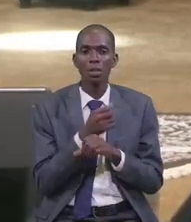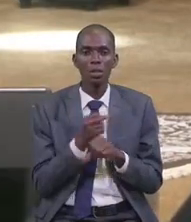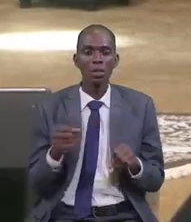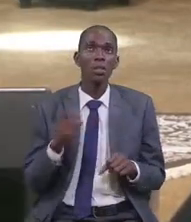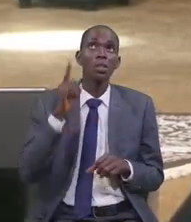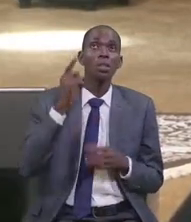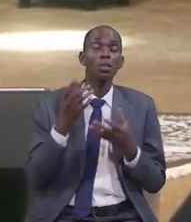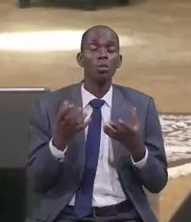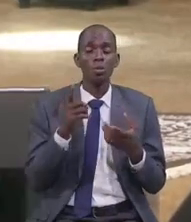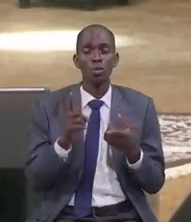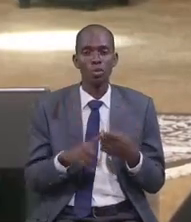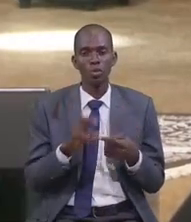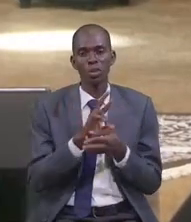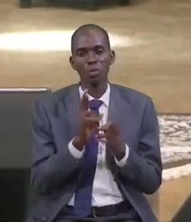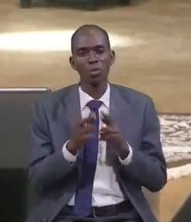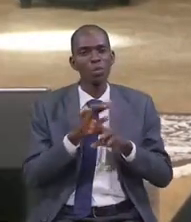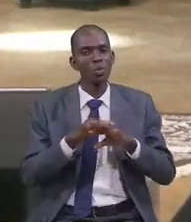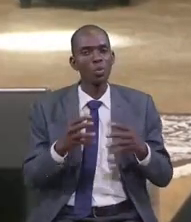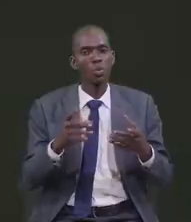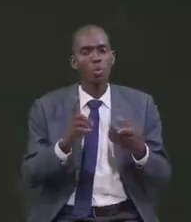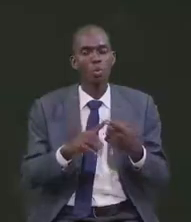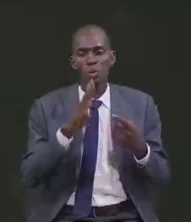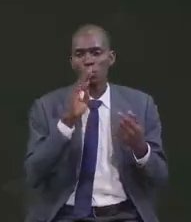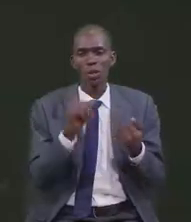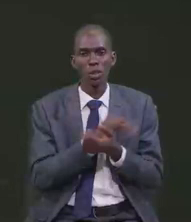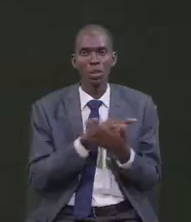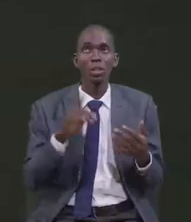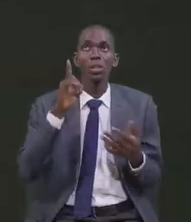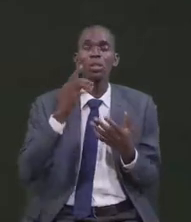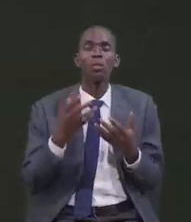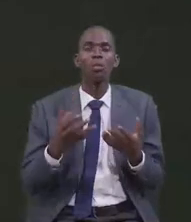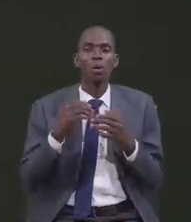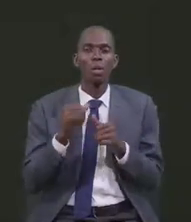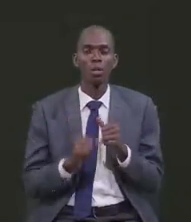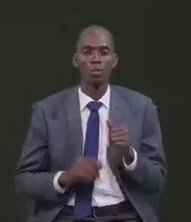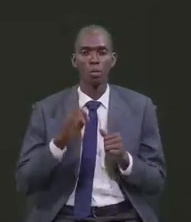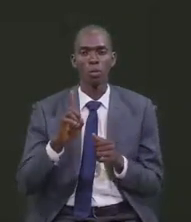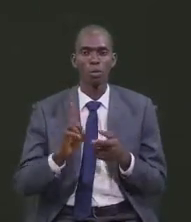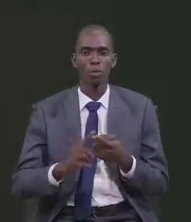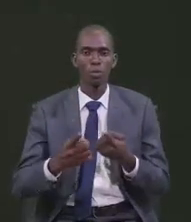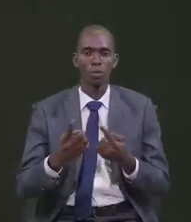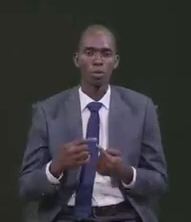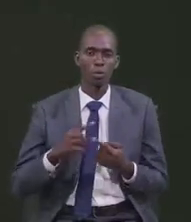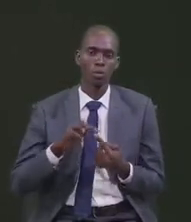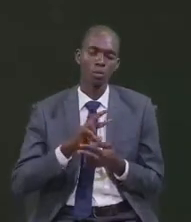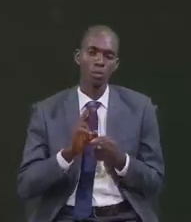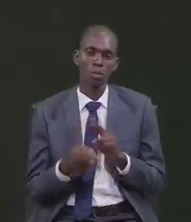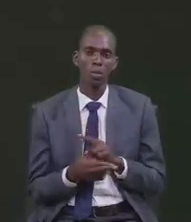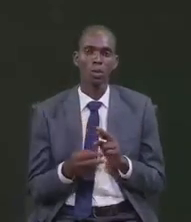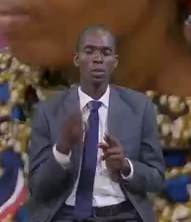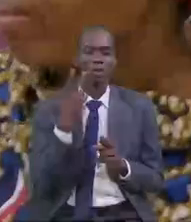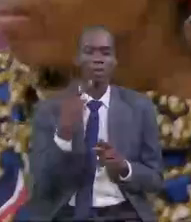repentes, il ne veut pas que tu périsses. Il veut que tout le monde vienne à la repentance. On va